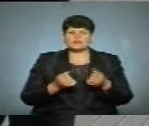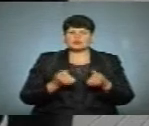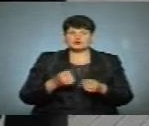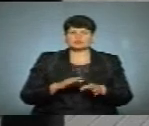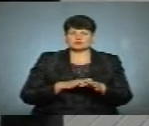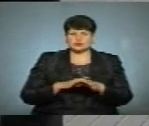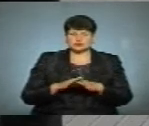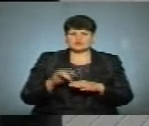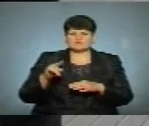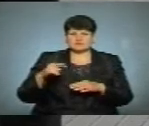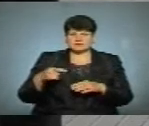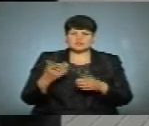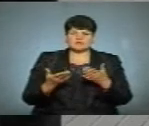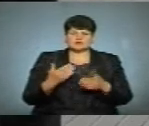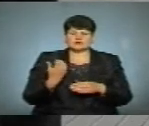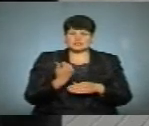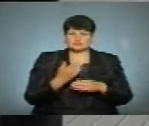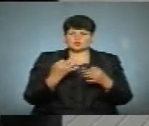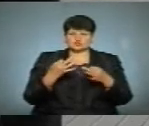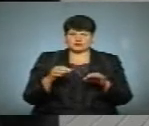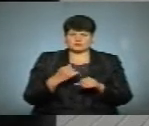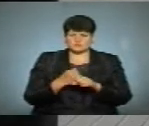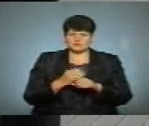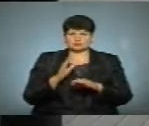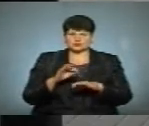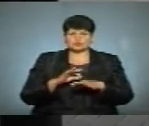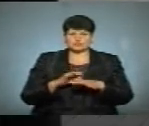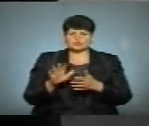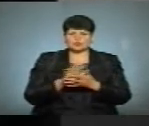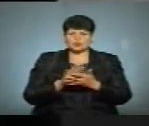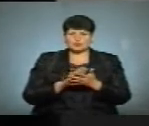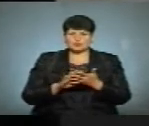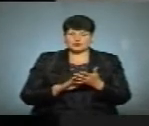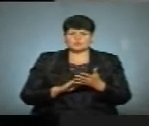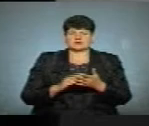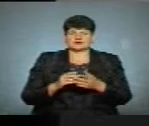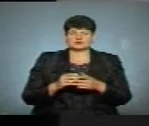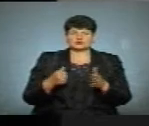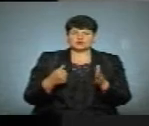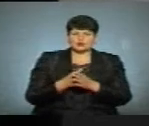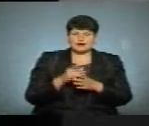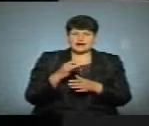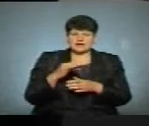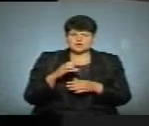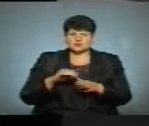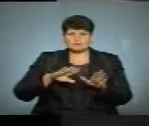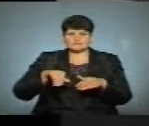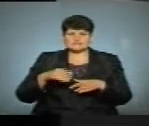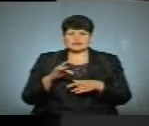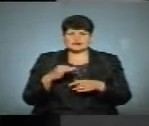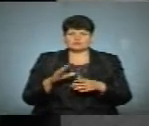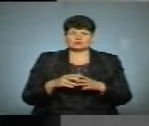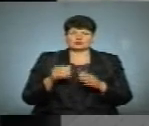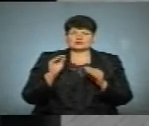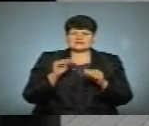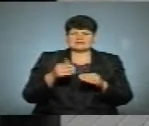дотримуватимуться санітарних вимог, якщо їм дозволять працювати. Буде проводитись санітарна обробка автобусів до рейсу, після рейсу. Будуть встановлені дезінфектори